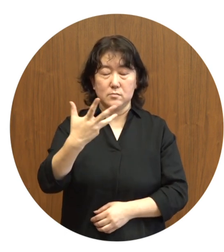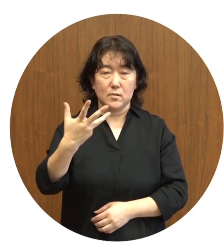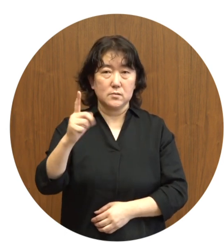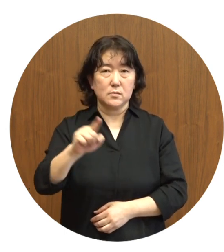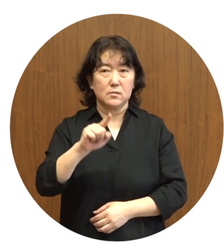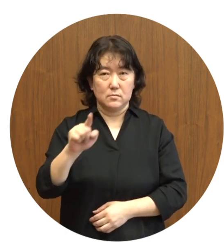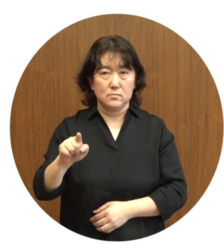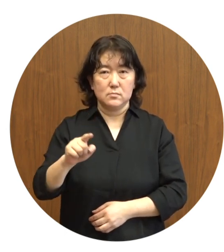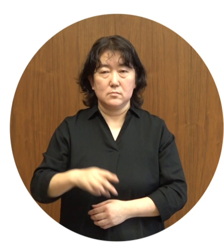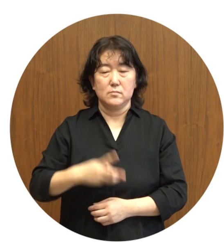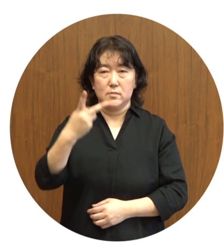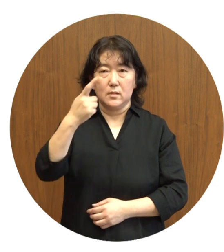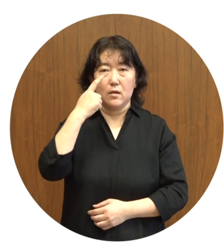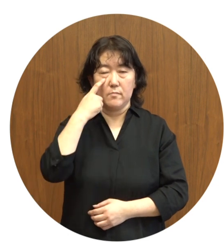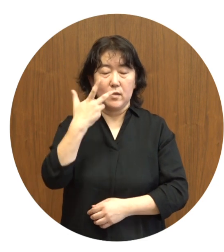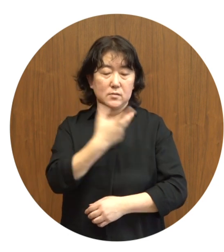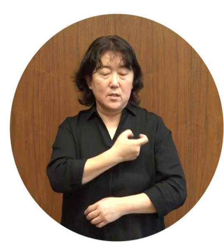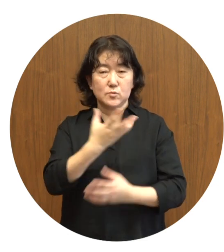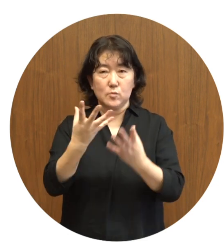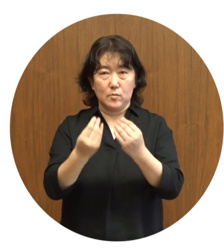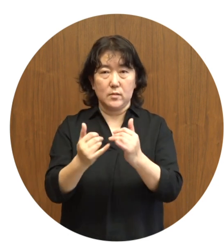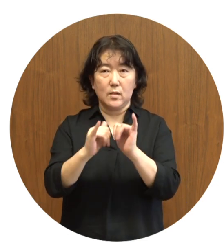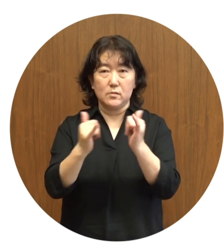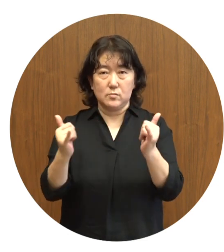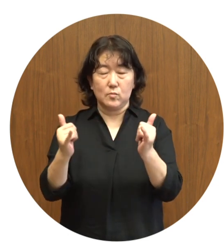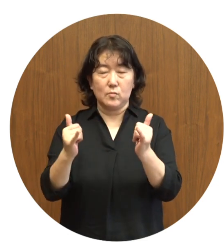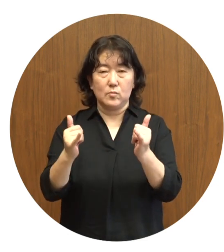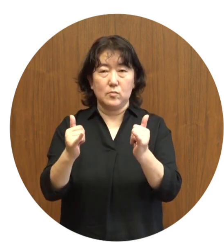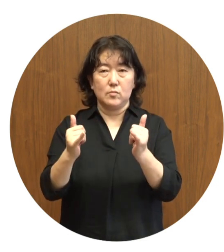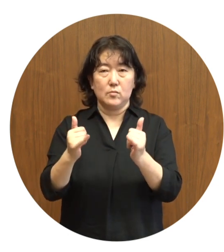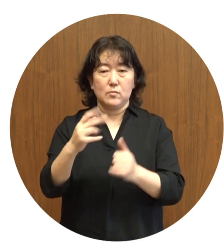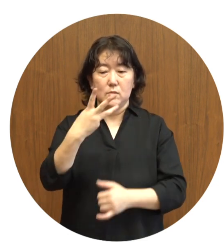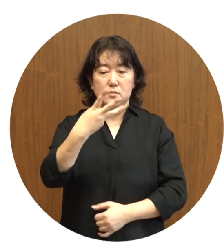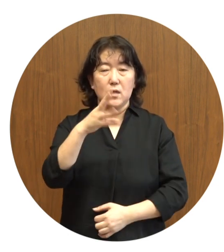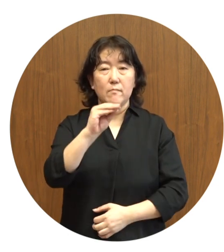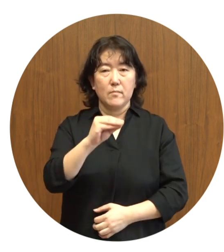5万88人、2回目の接種を終えられた方が